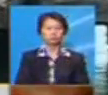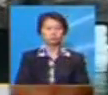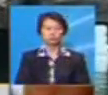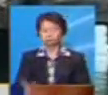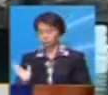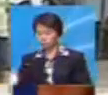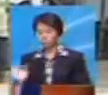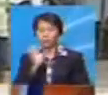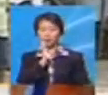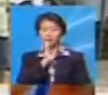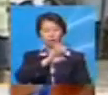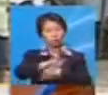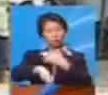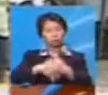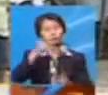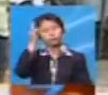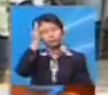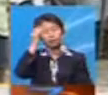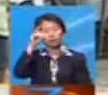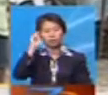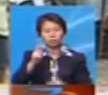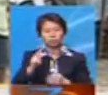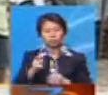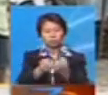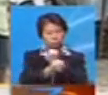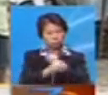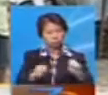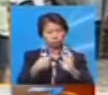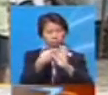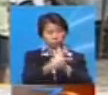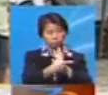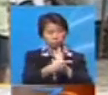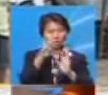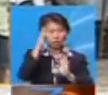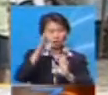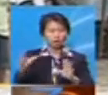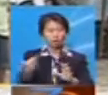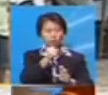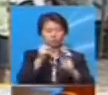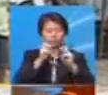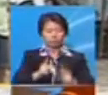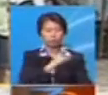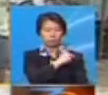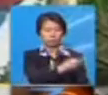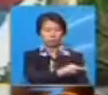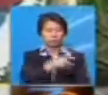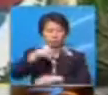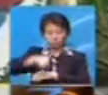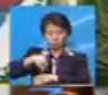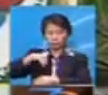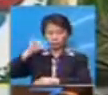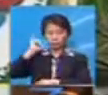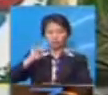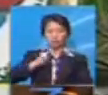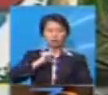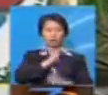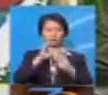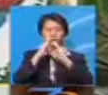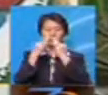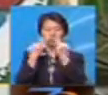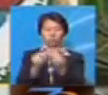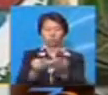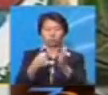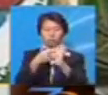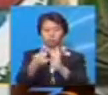Menurut beliau, segala perkara yang difikirkan perlu bagi menyelamatkan tebusan telah dan akan diambil pihak berkuasa. Malam semalam, ahli keluarga keempat-empat